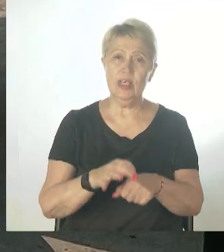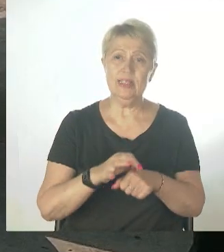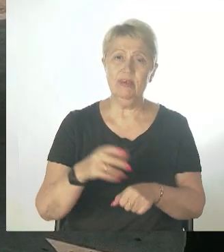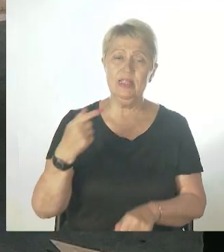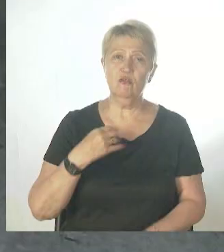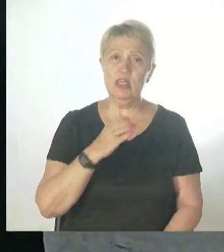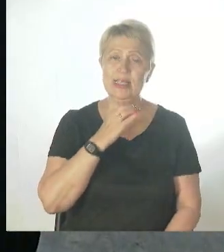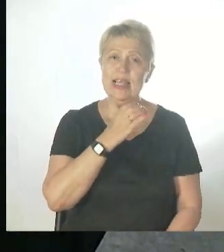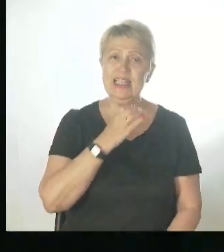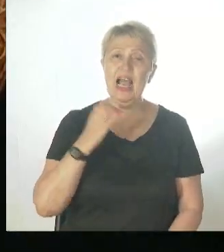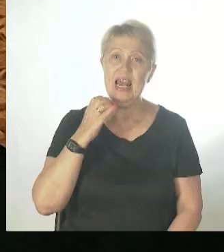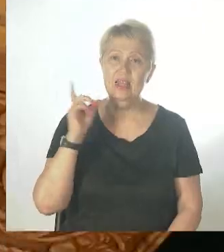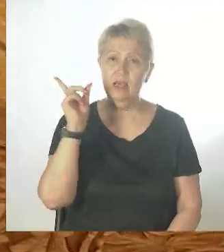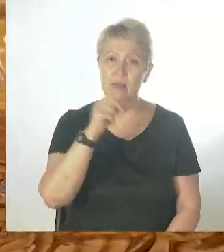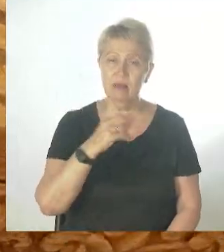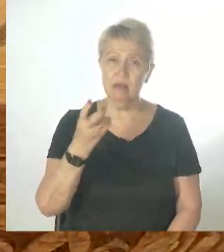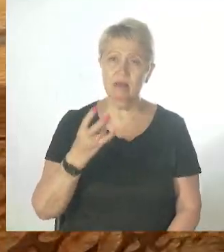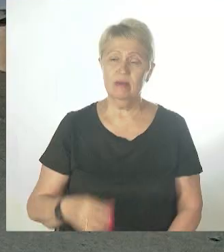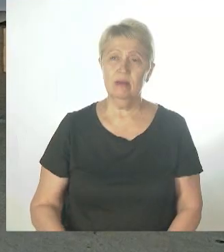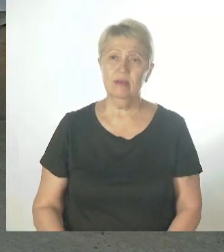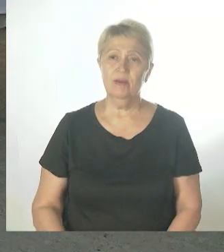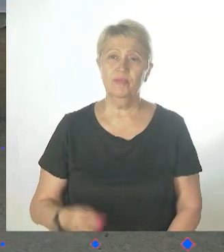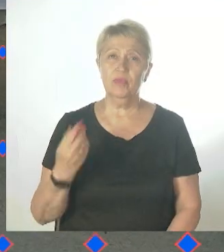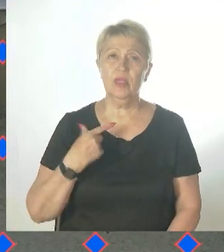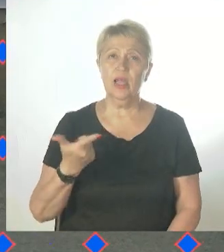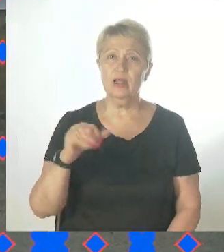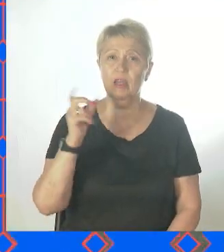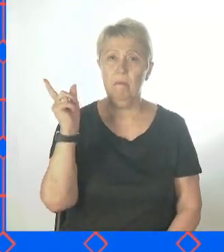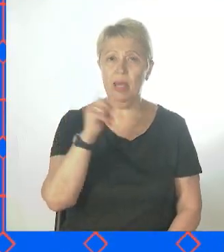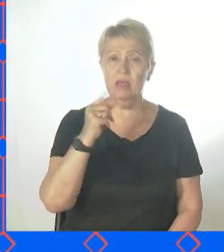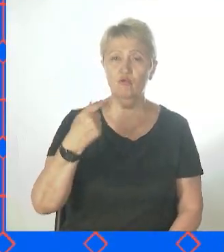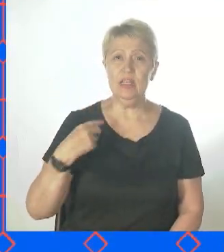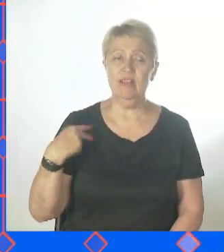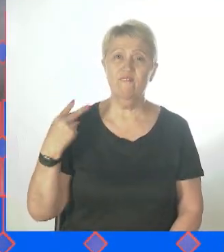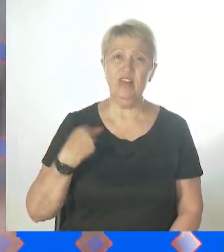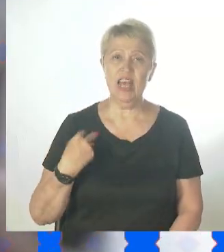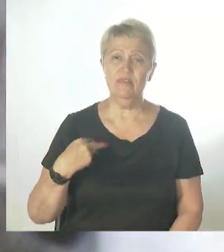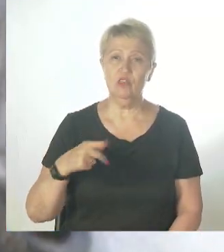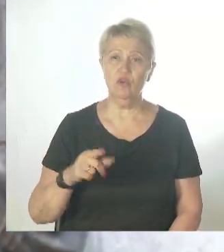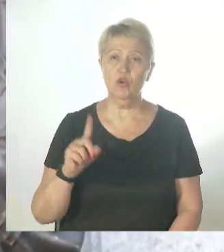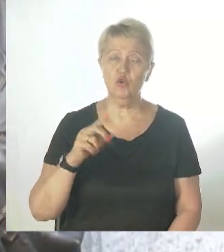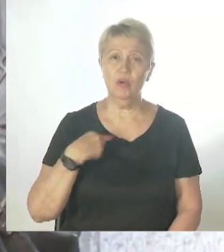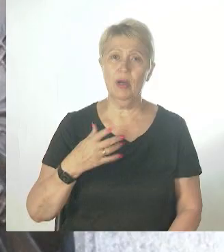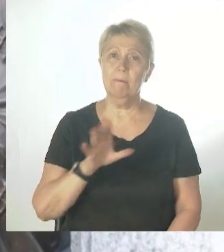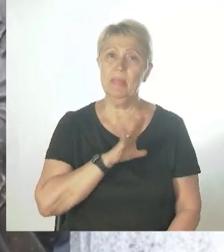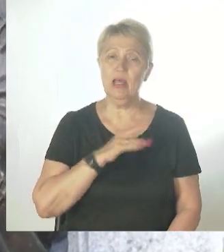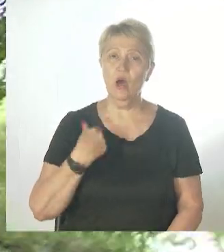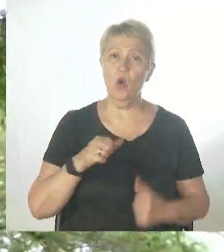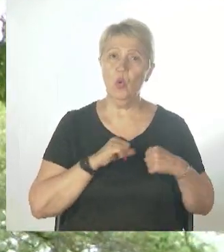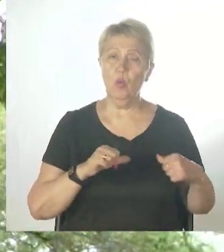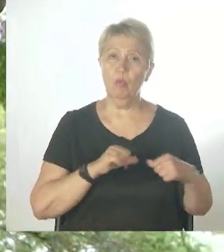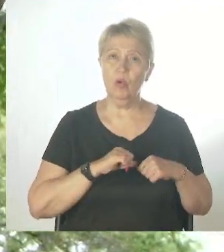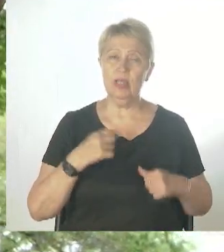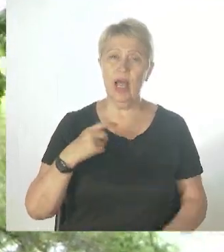Сахалин. Оттуда путь восточного крестного хода ляжет во Владивосток. Чтобы была любовь, хабаровчане